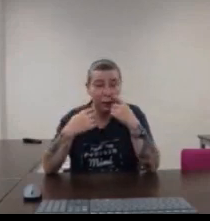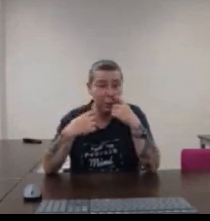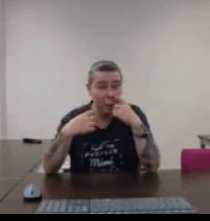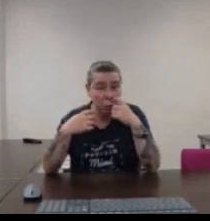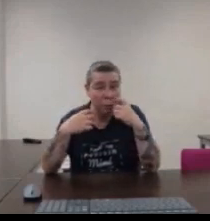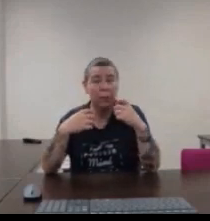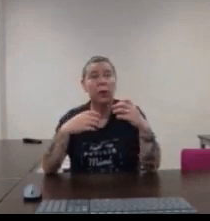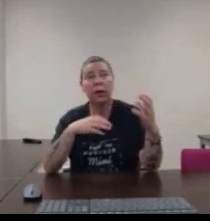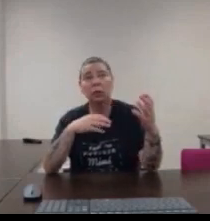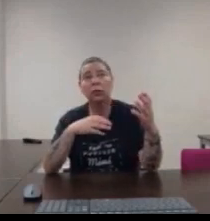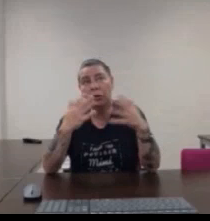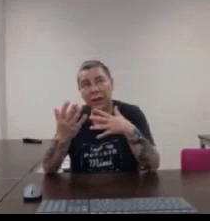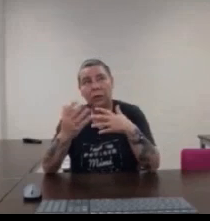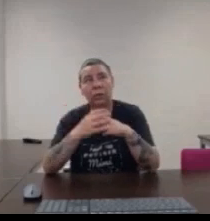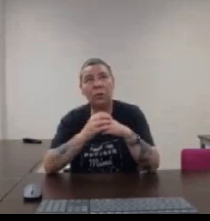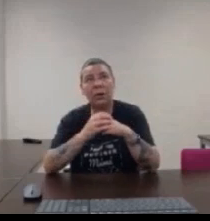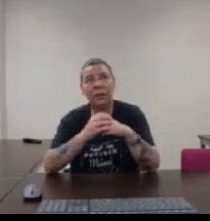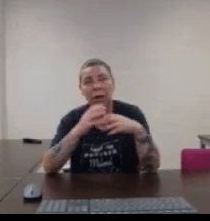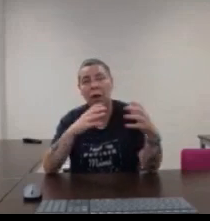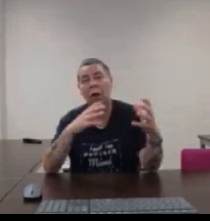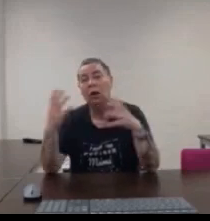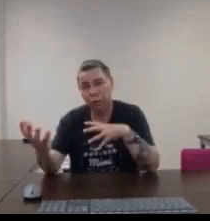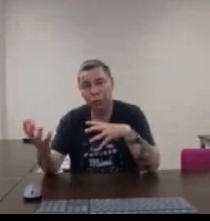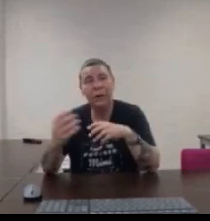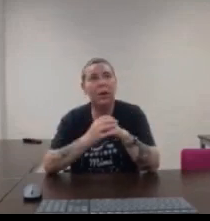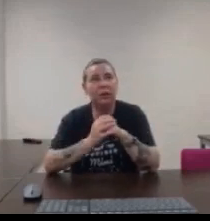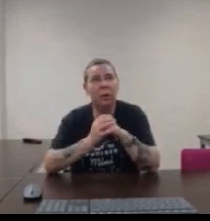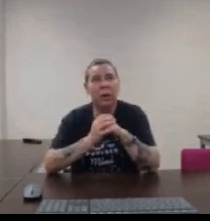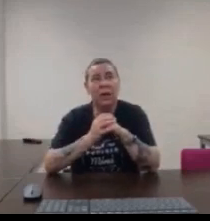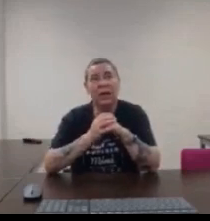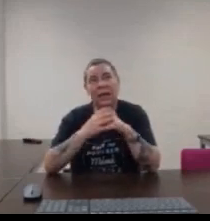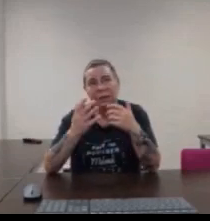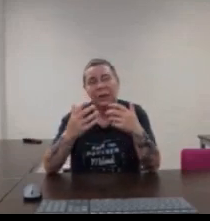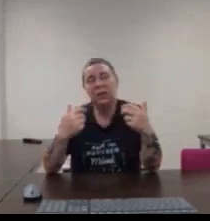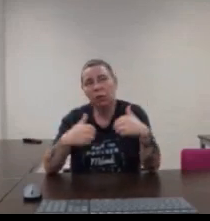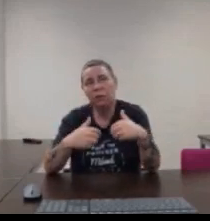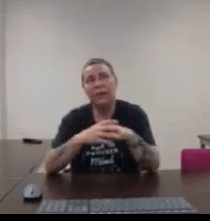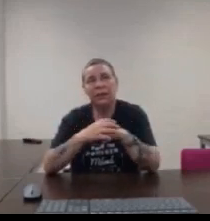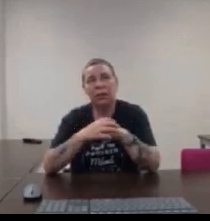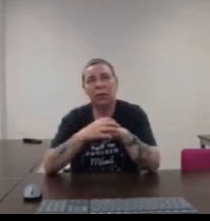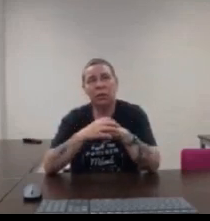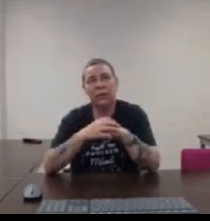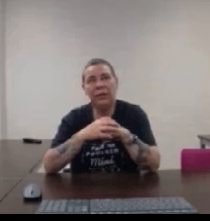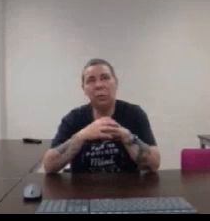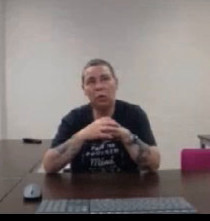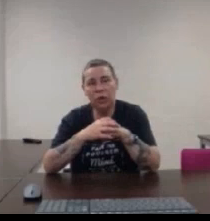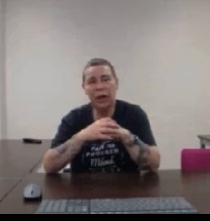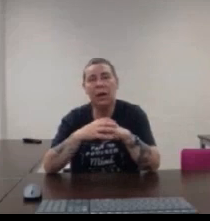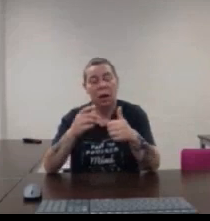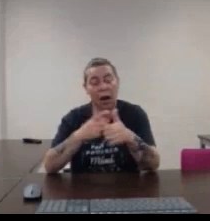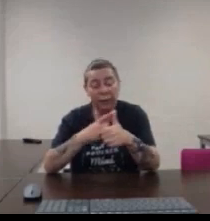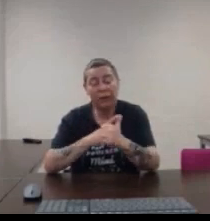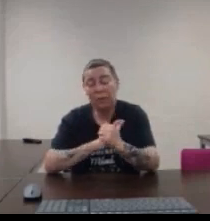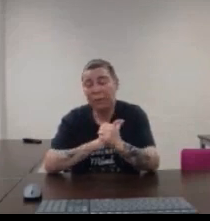va être favorisée par le mouvement et donc dans le cas de nos membres inférieurs, plutôt le déplacement. Et effectivement, le fait d'être en assise